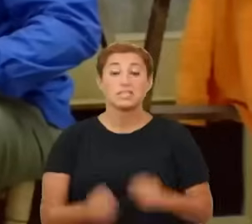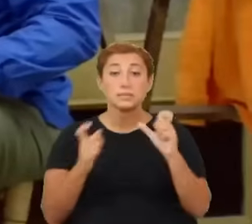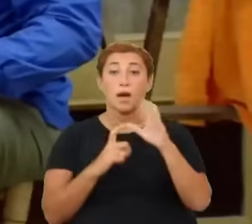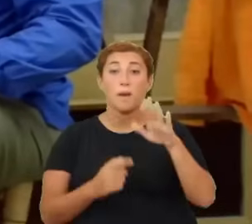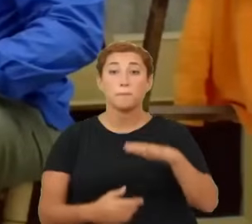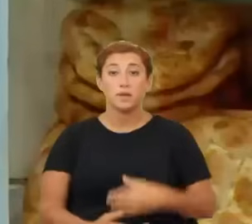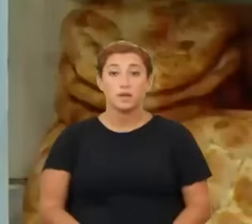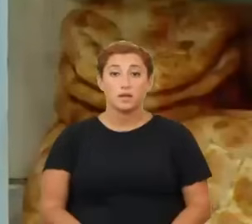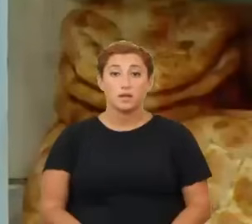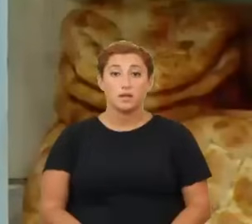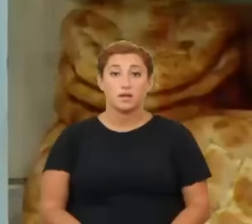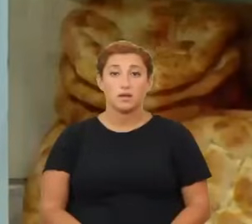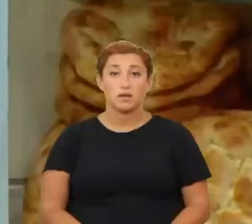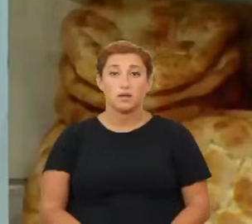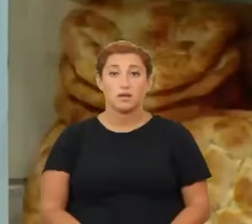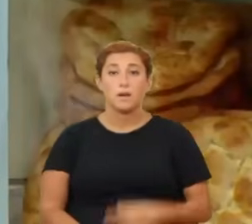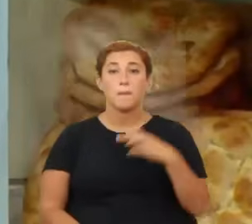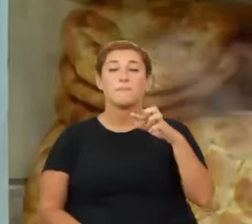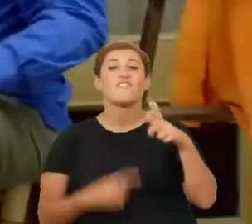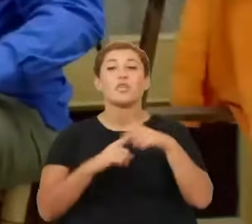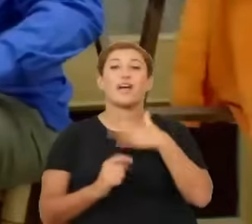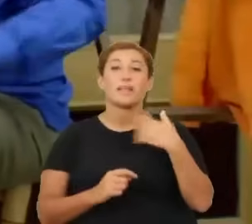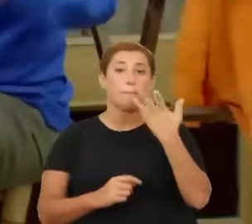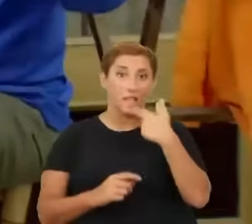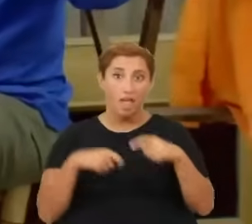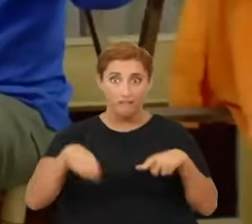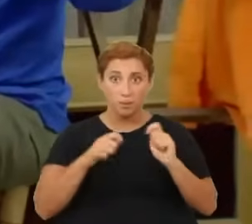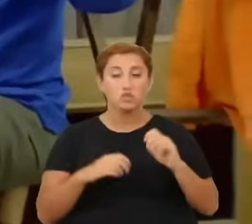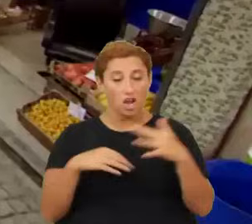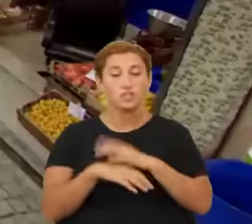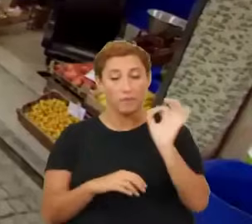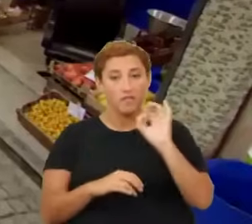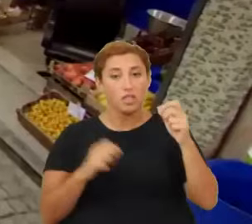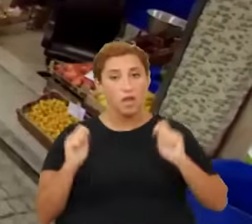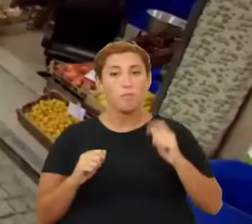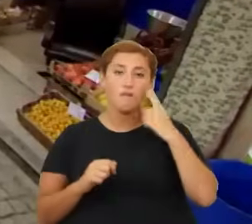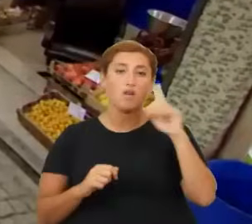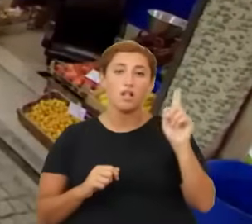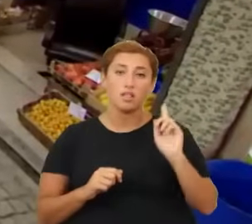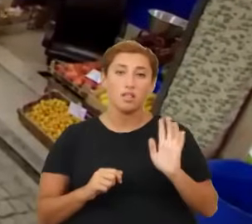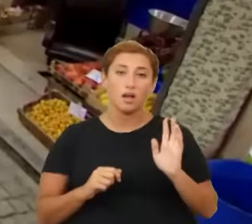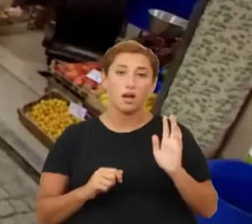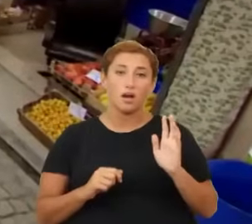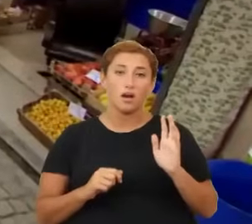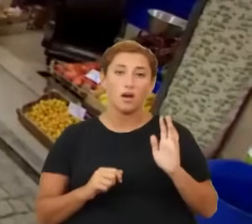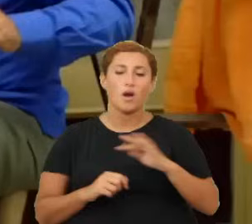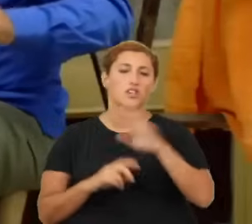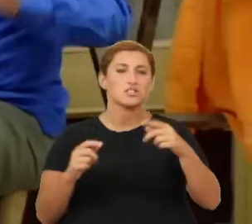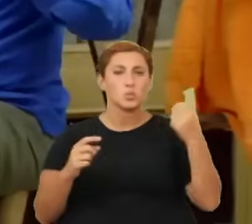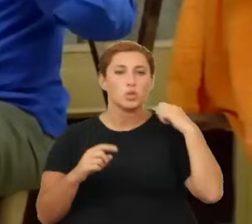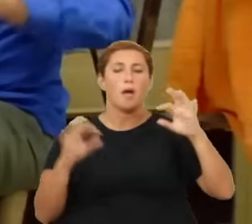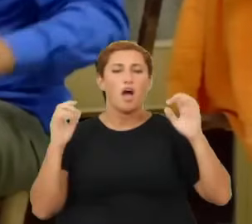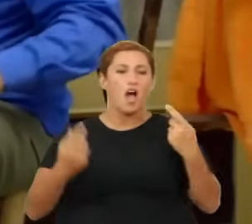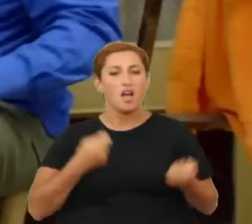Sami, Fatoğan'a pilav da yapıyor mu akşamı? Aa evet, yapıyor. Vallahi Mehmet abi, dünden başladı hazırlıklar